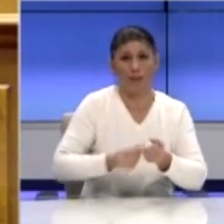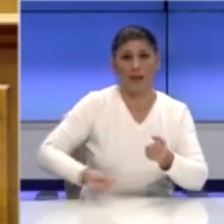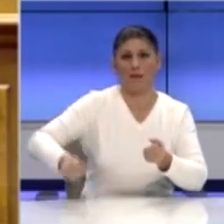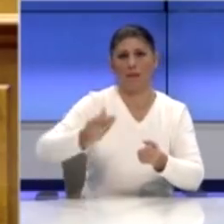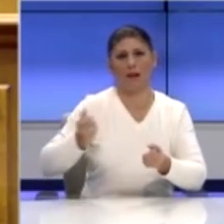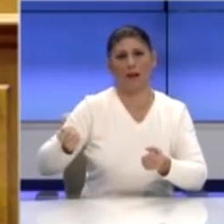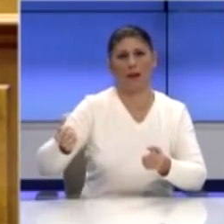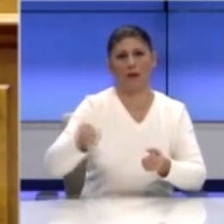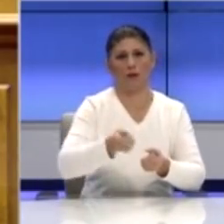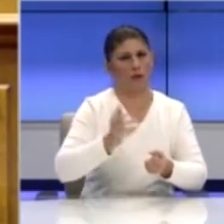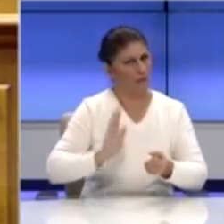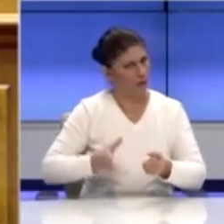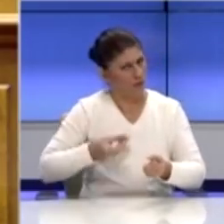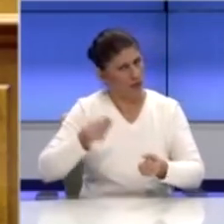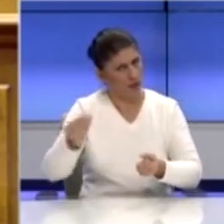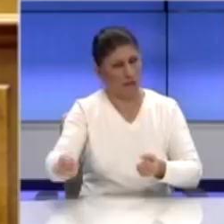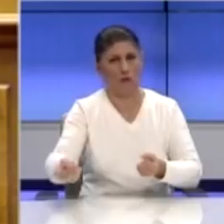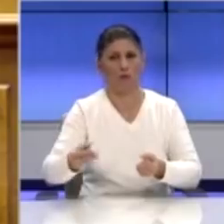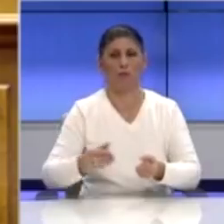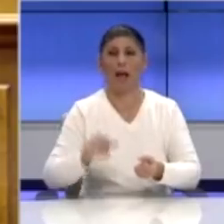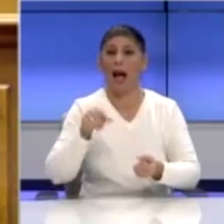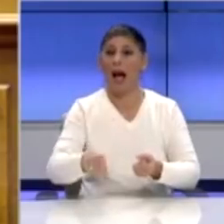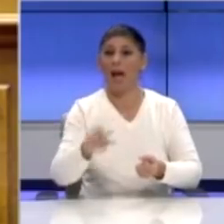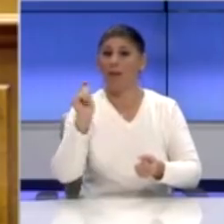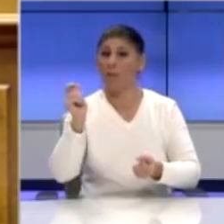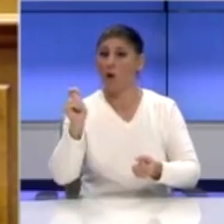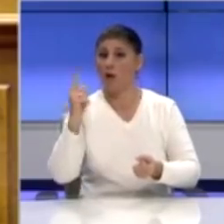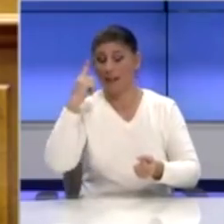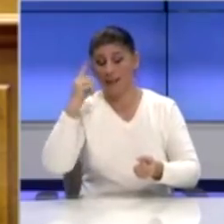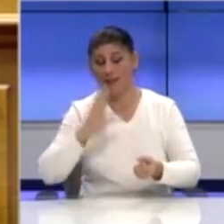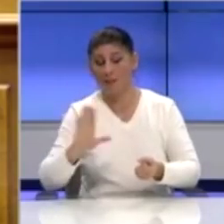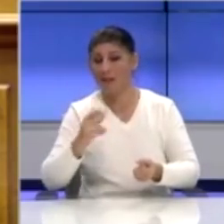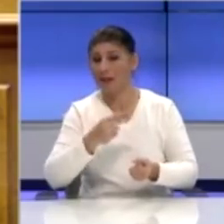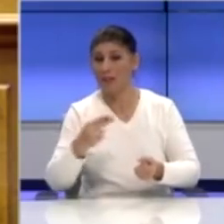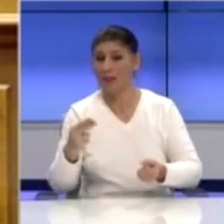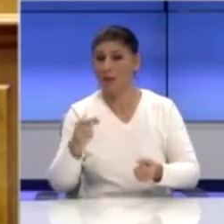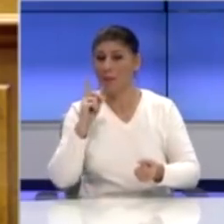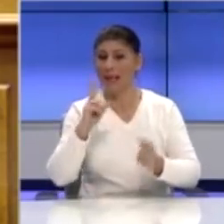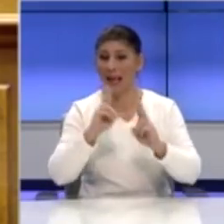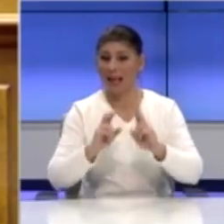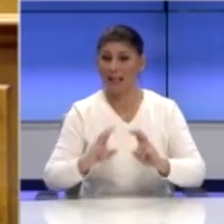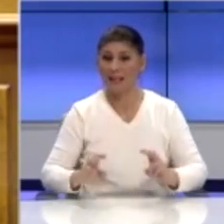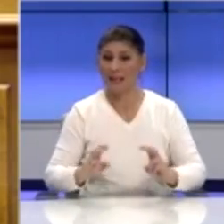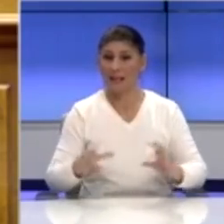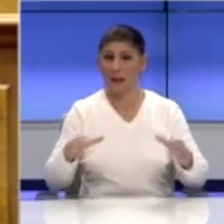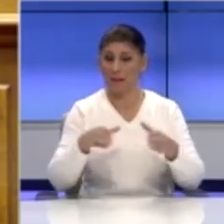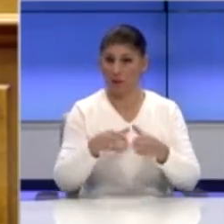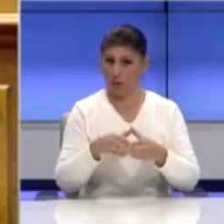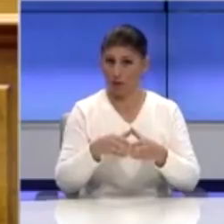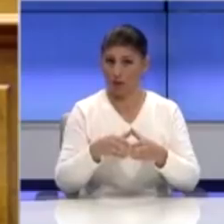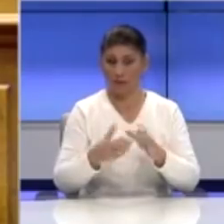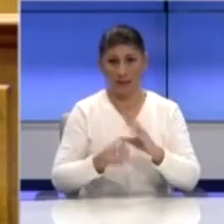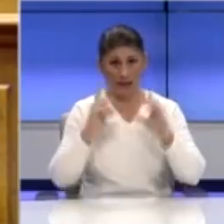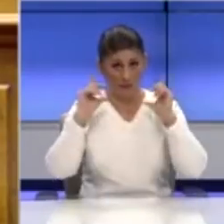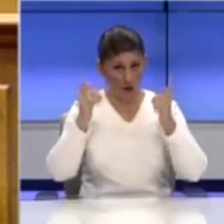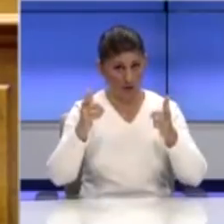Μπορούμε, αν θέλετε, να σας τη δώσουμε. Αυτή η πολιτική εκτίμηση είναι ζήτημα μιας εξεταστικής επιτροπής με τη